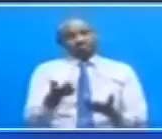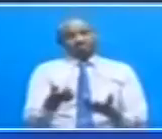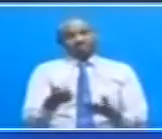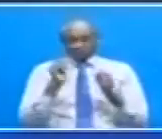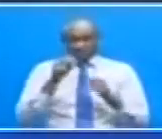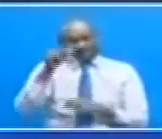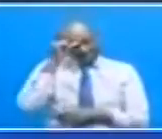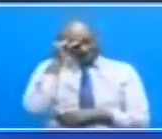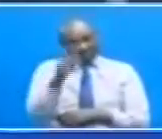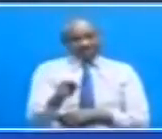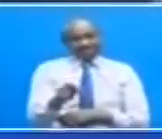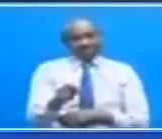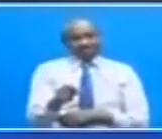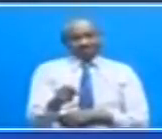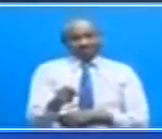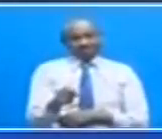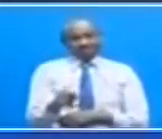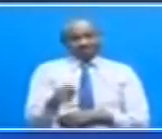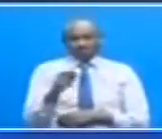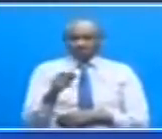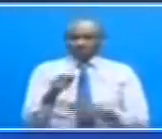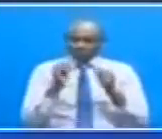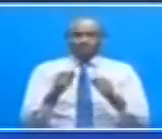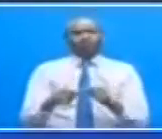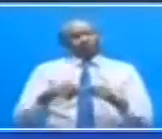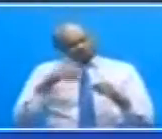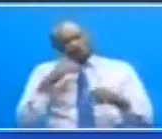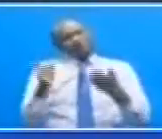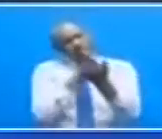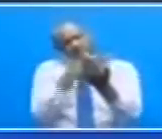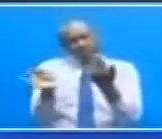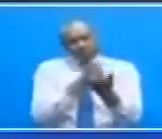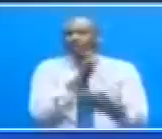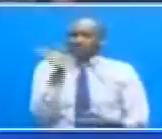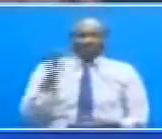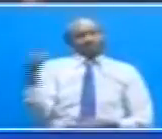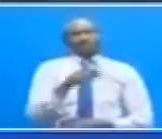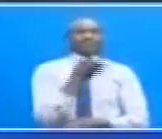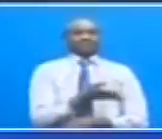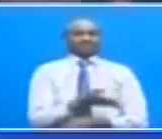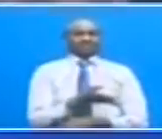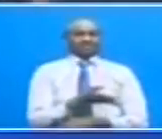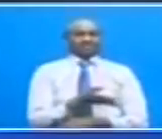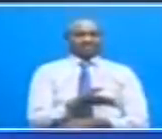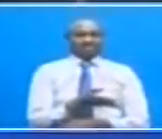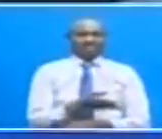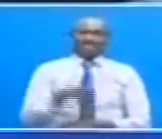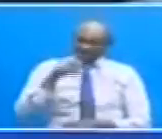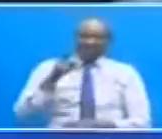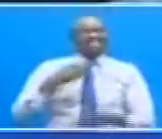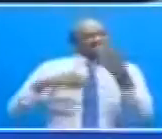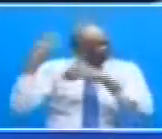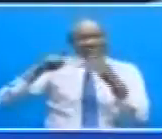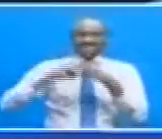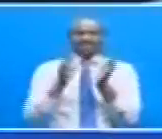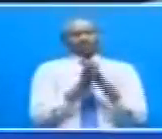the government to persuade Obama to come to Homa Bay, because his history started